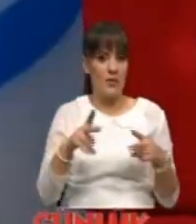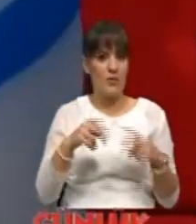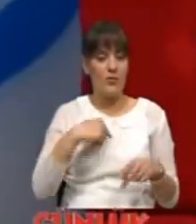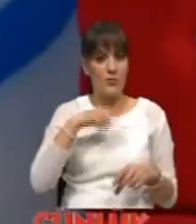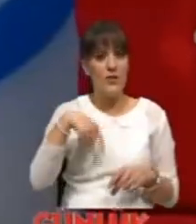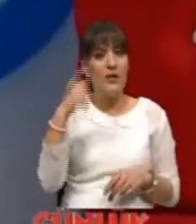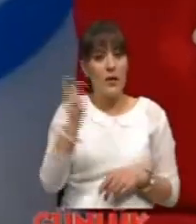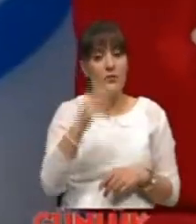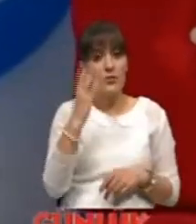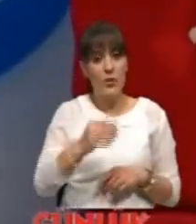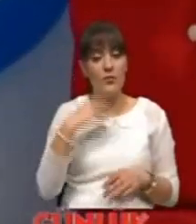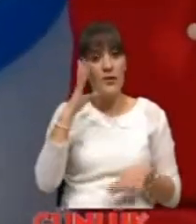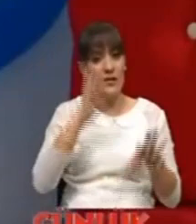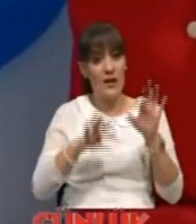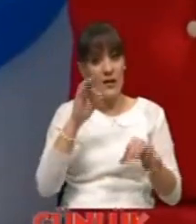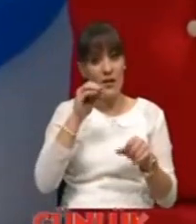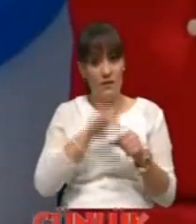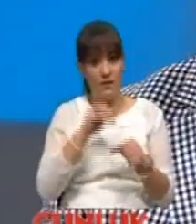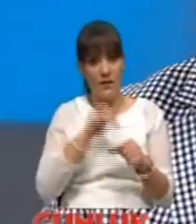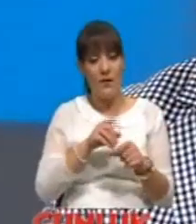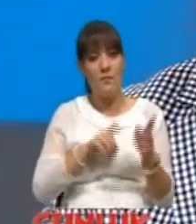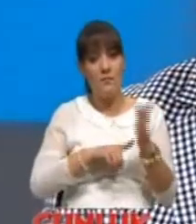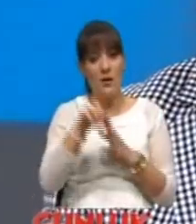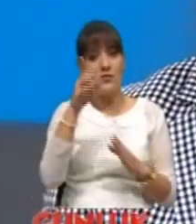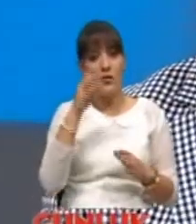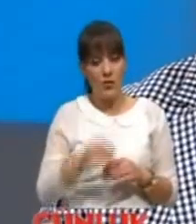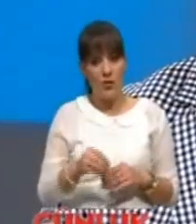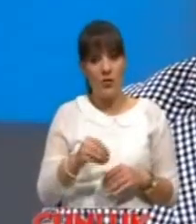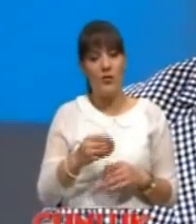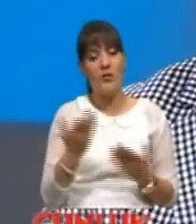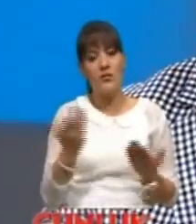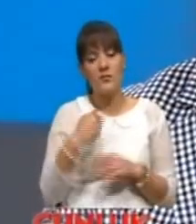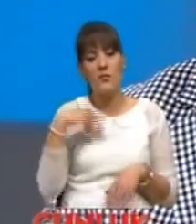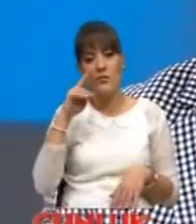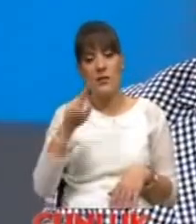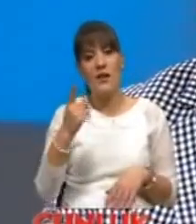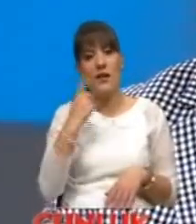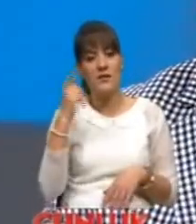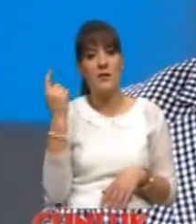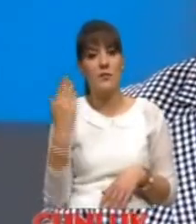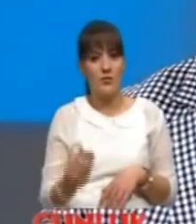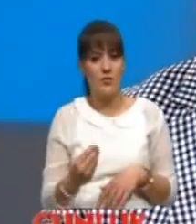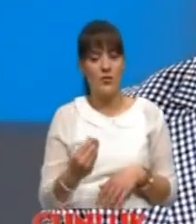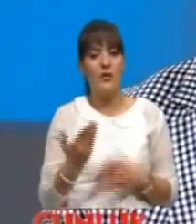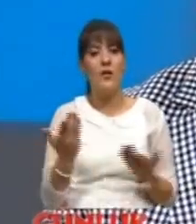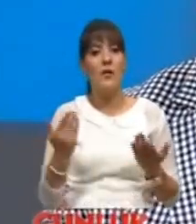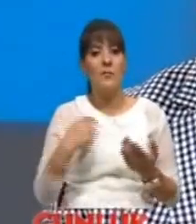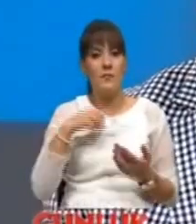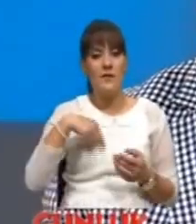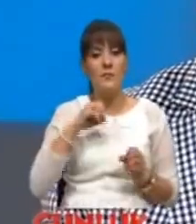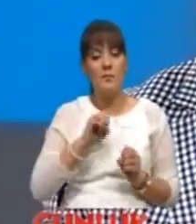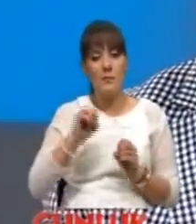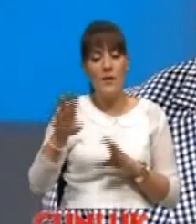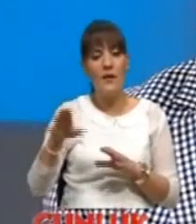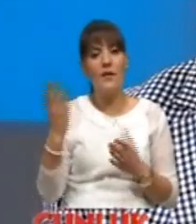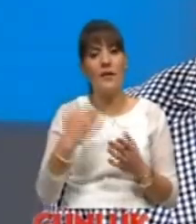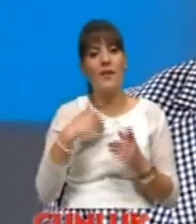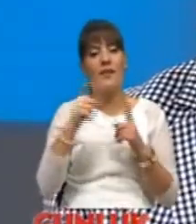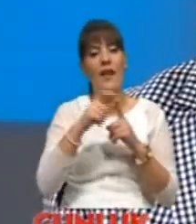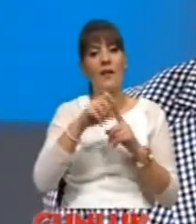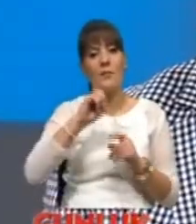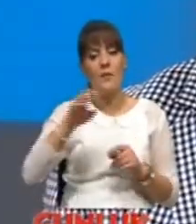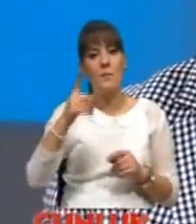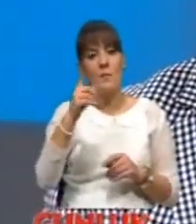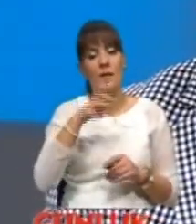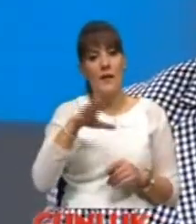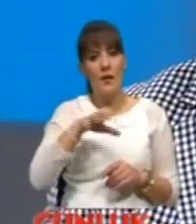göç yollarını takip edebiliyoruz. Harika. Ve yapmış olduğumuz tedavilerinin başarılı olduğunu da kısmen kanıtlamış oluyoruz. Çünkü bizden bırakılan, işte Dalyan'dan